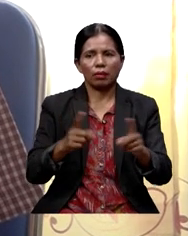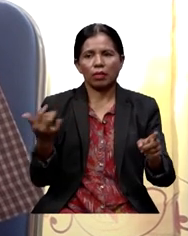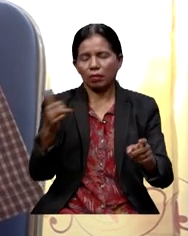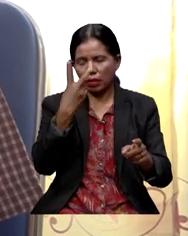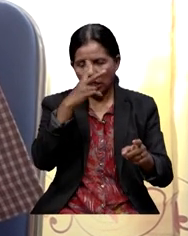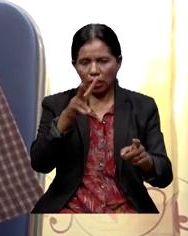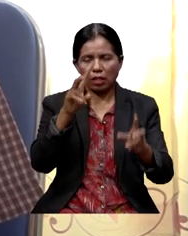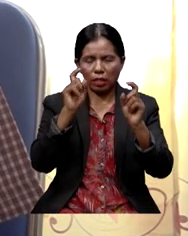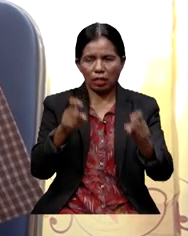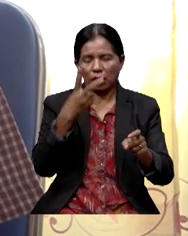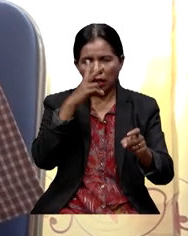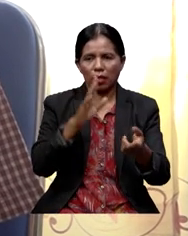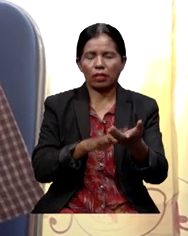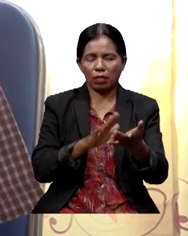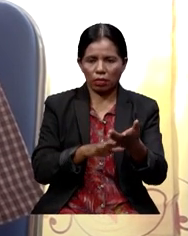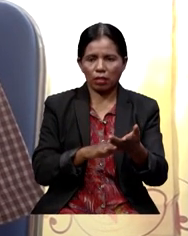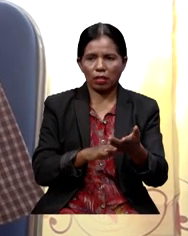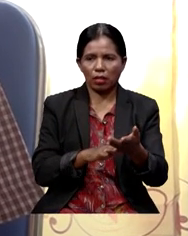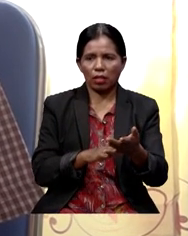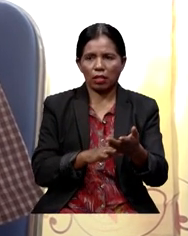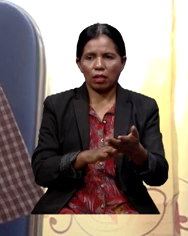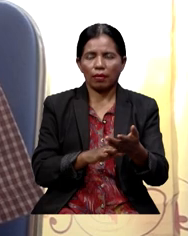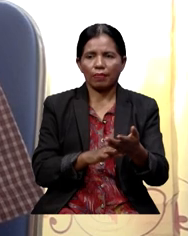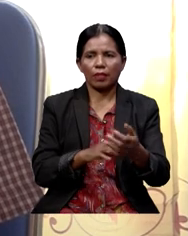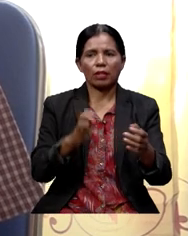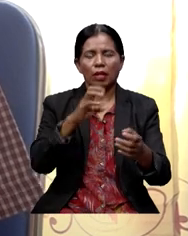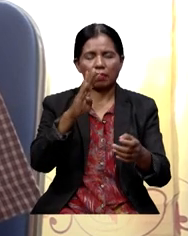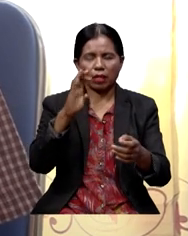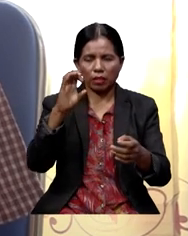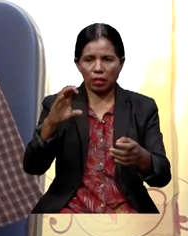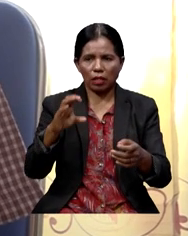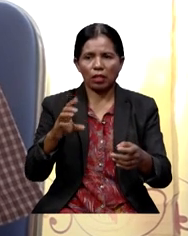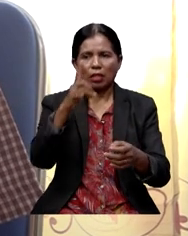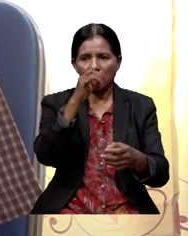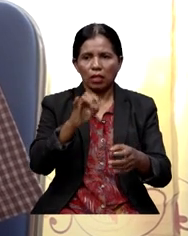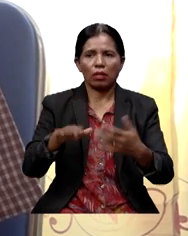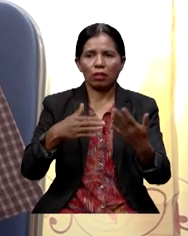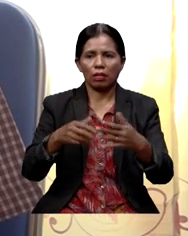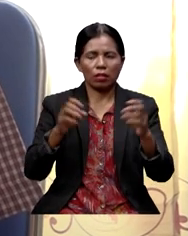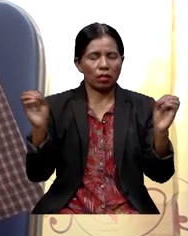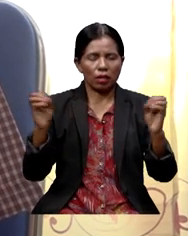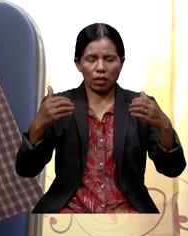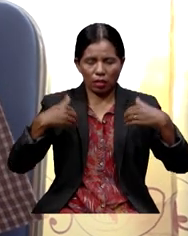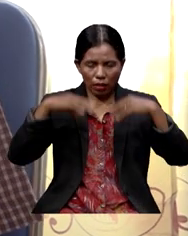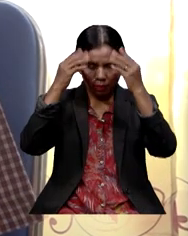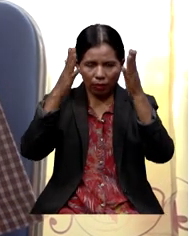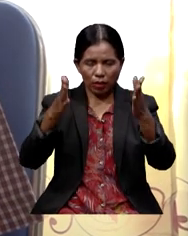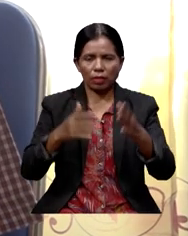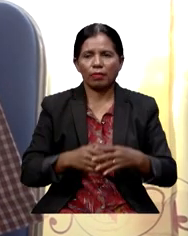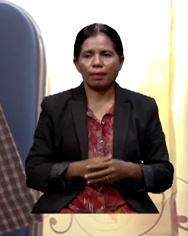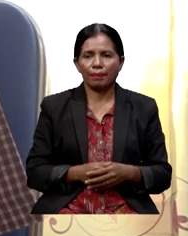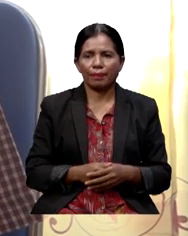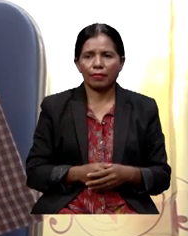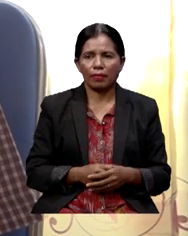sare. Nama ih sekola mu se. La ajang EBC man leona. Jadi larung tomu se paltai lumin sel kursus sira. Ya